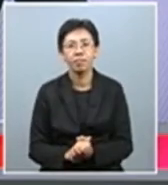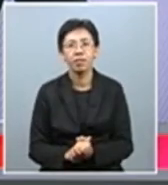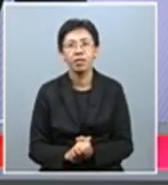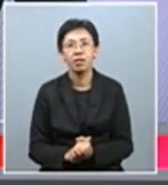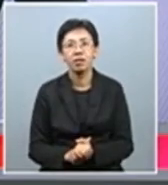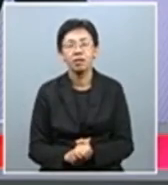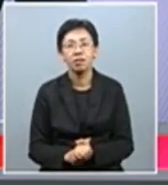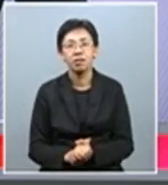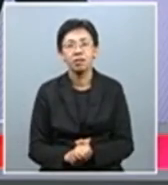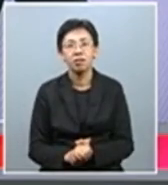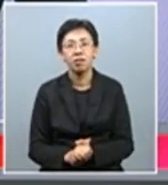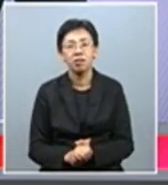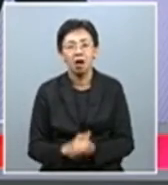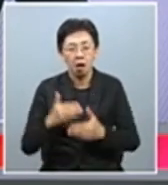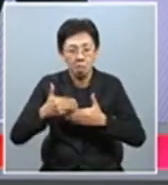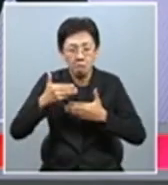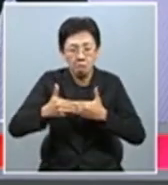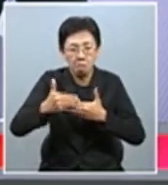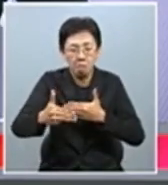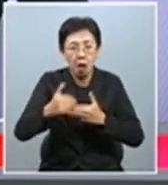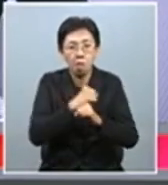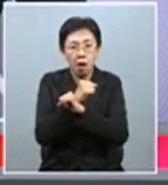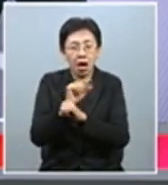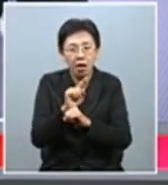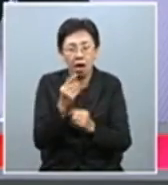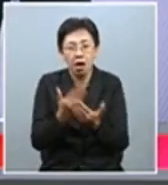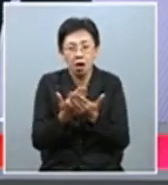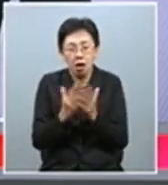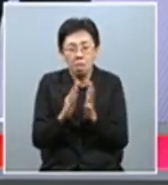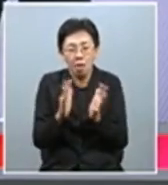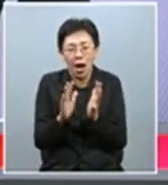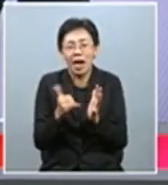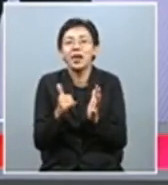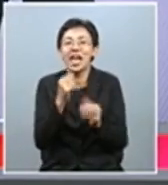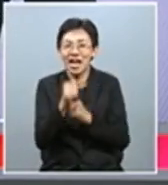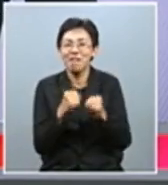ความแน่นหนาขนาดไหนนะฮะ ไปดูเงินเยอะๆเผื่อปีนี้จะได้ร่ำๆรวยๆกัน ใช่